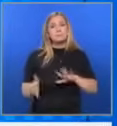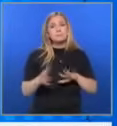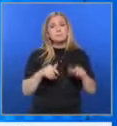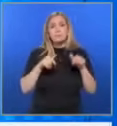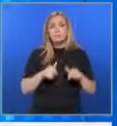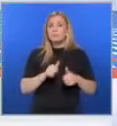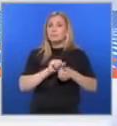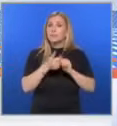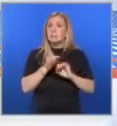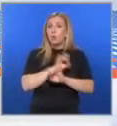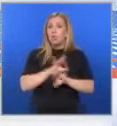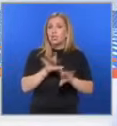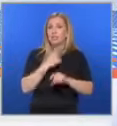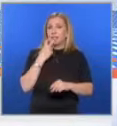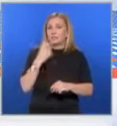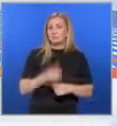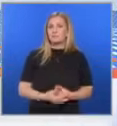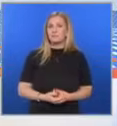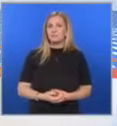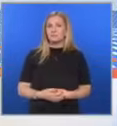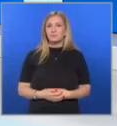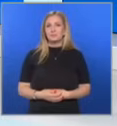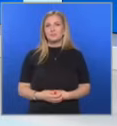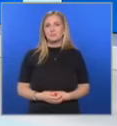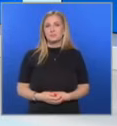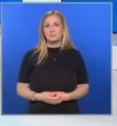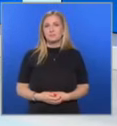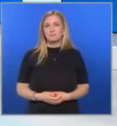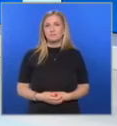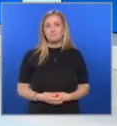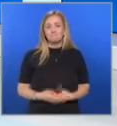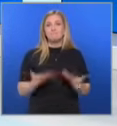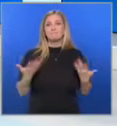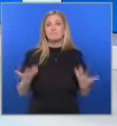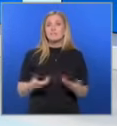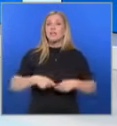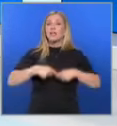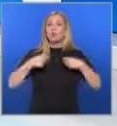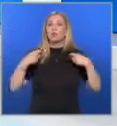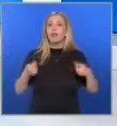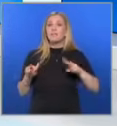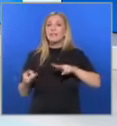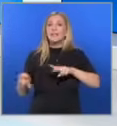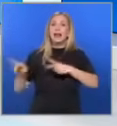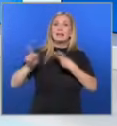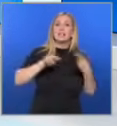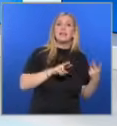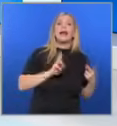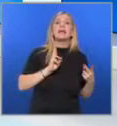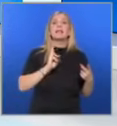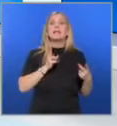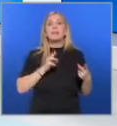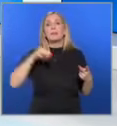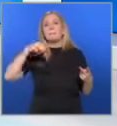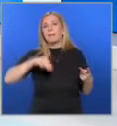Спортните новини ще видим сега в студиото е Деси Францова. Деси, здравей! Здравей, Нора! Дългоочаквания трансфер на Килиан Мбапе в Реал Мадрид вече е